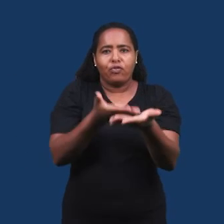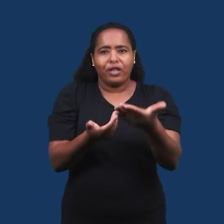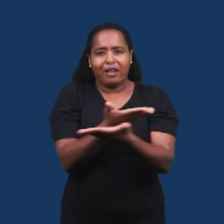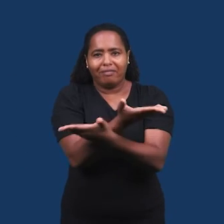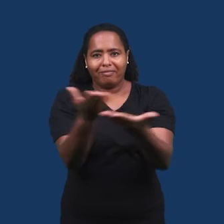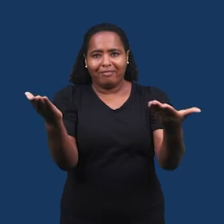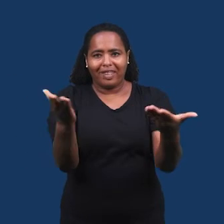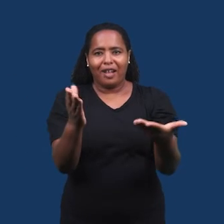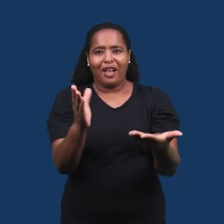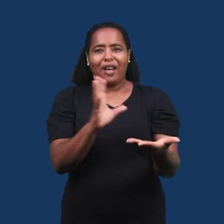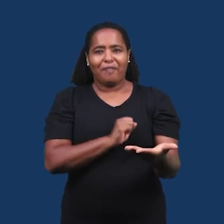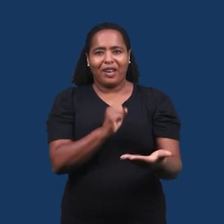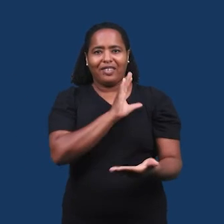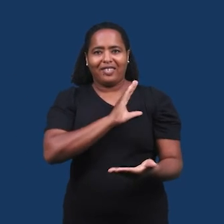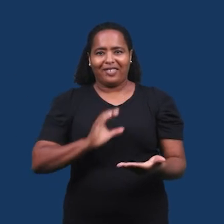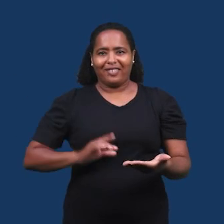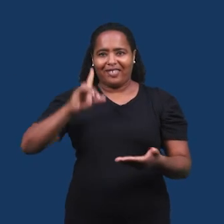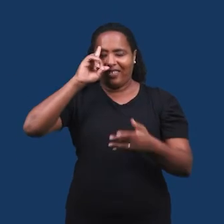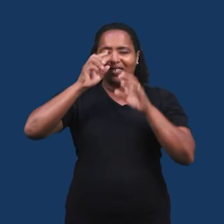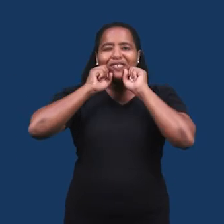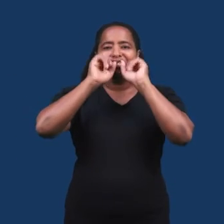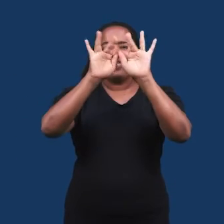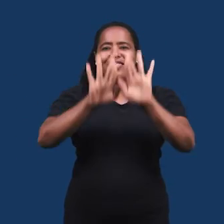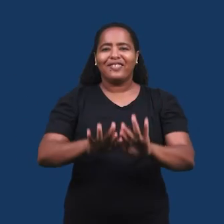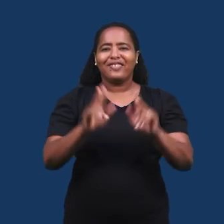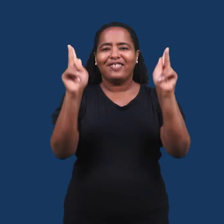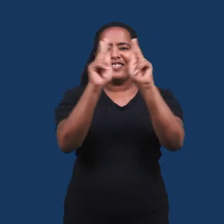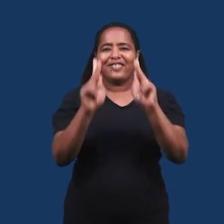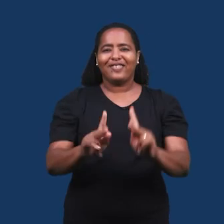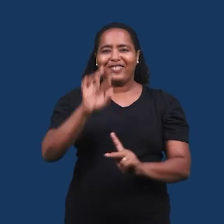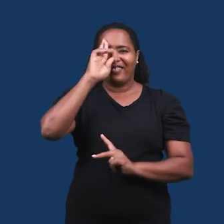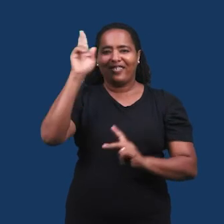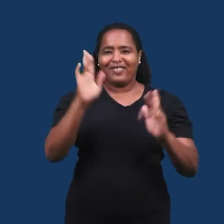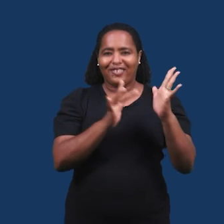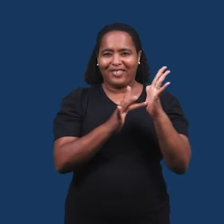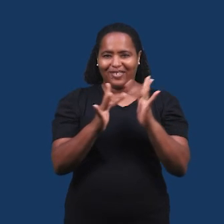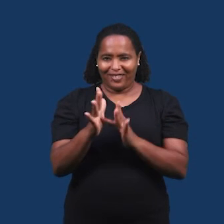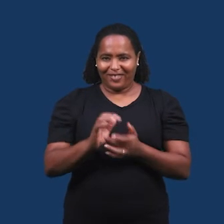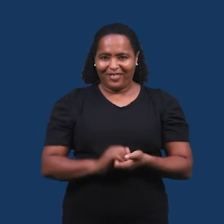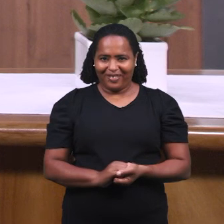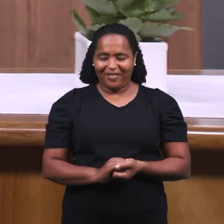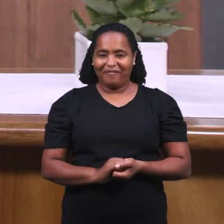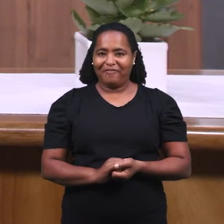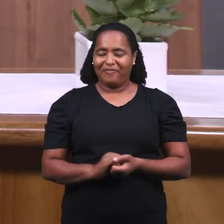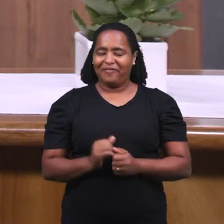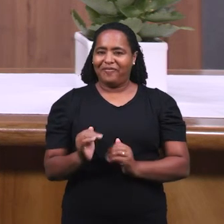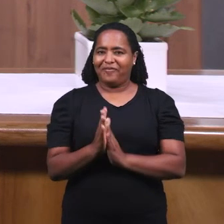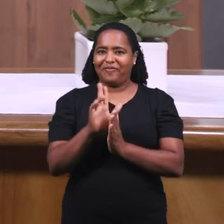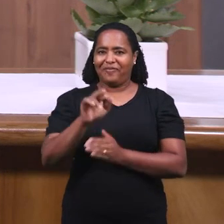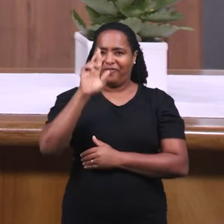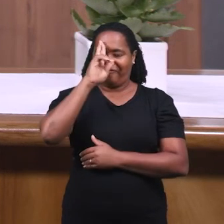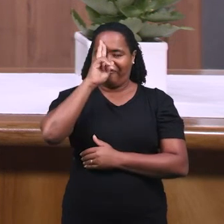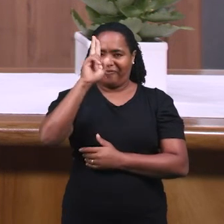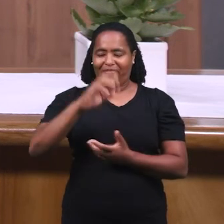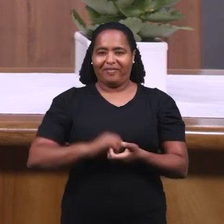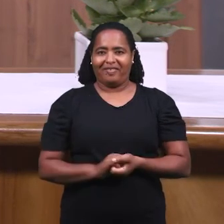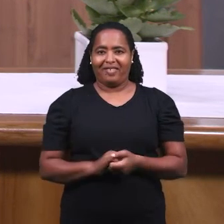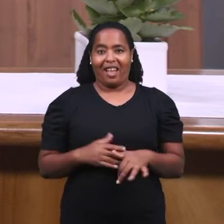о любимых братьях и сестрах во Христе. Да благословит вас всех Бог, мир Божий. Слава